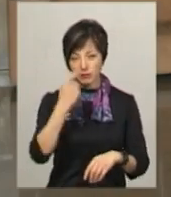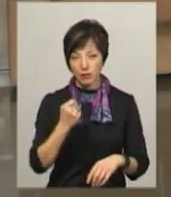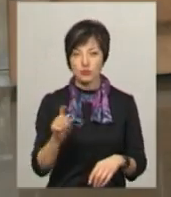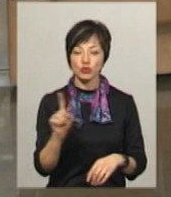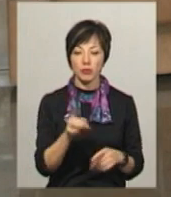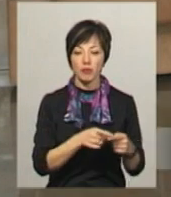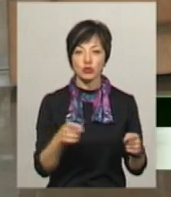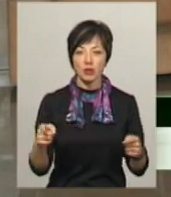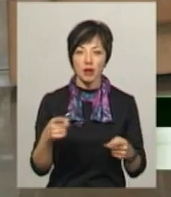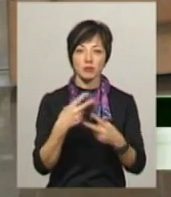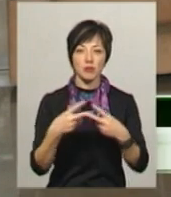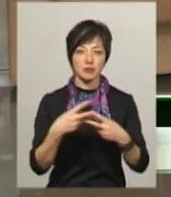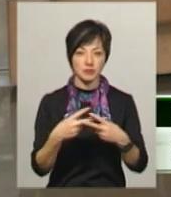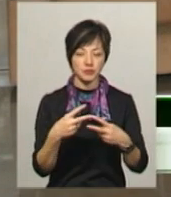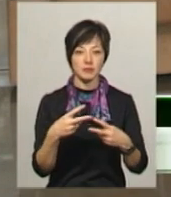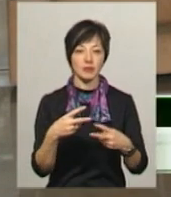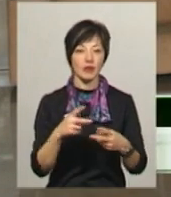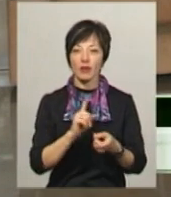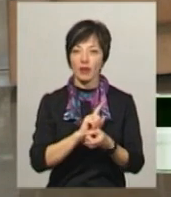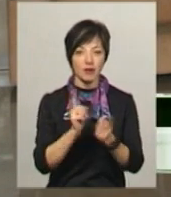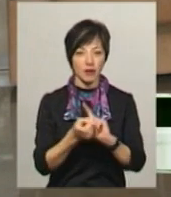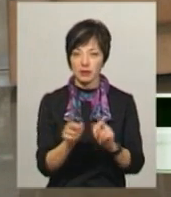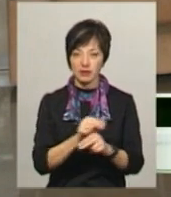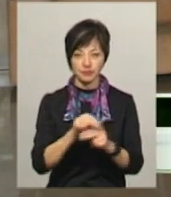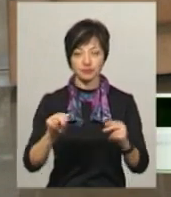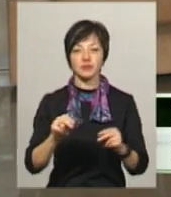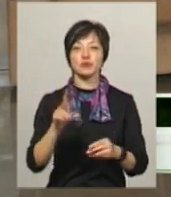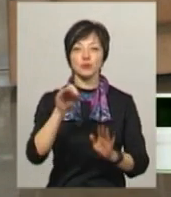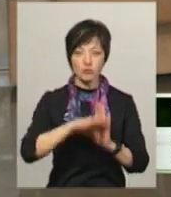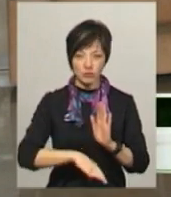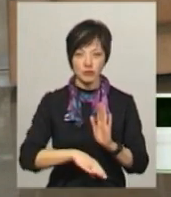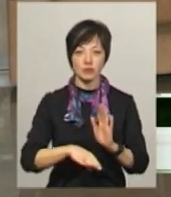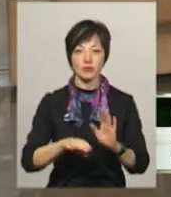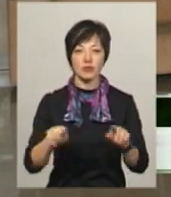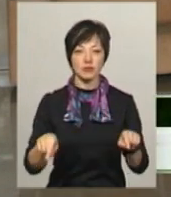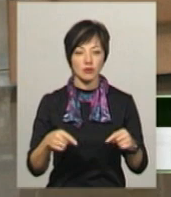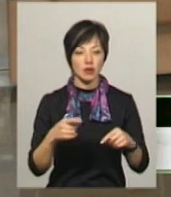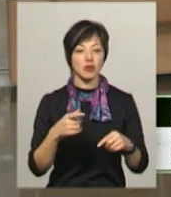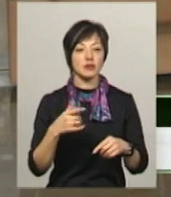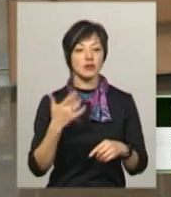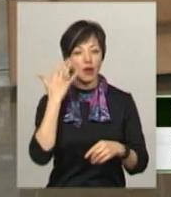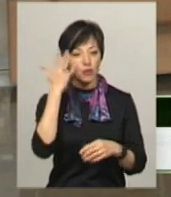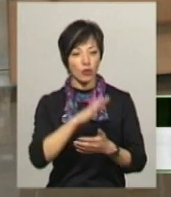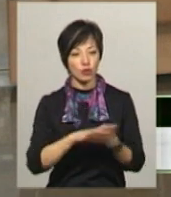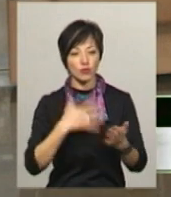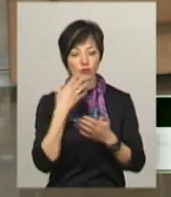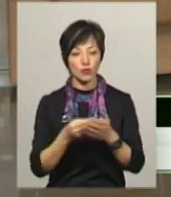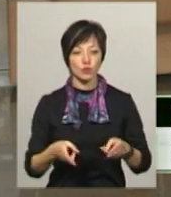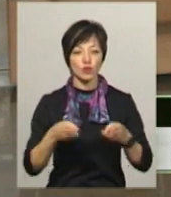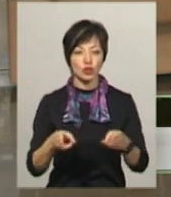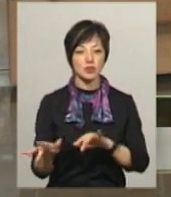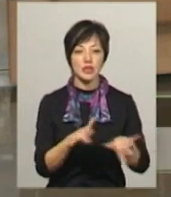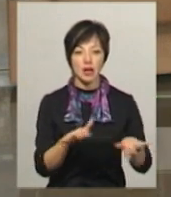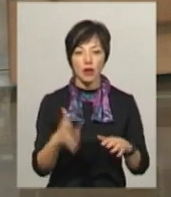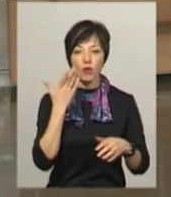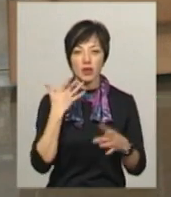що під час відбування покарання він не став на шлях виправлення, а навпаки висловлював наміри продовжити свою злочинну діяльність після того,